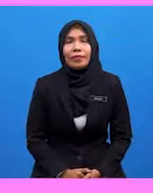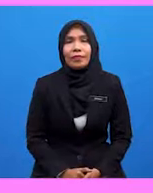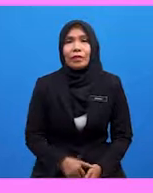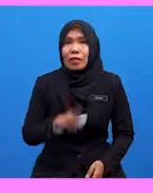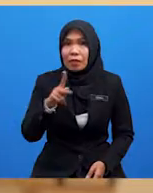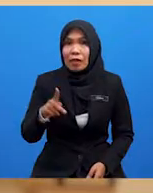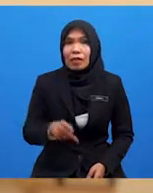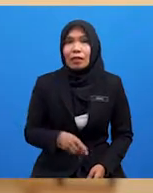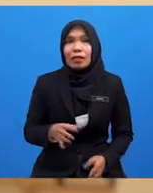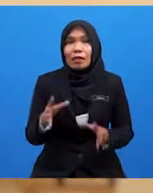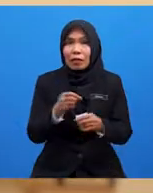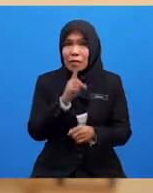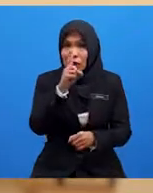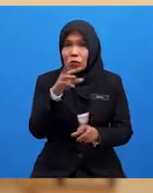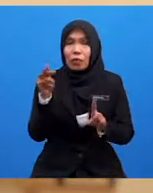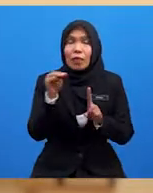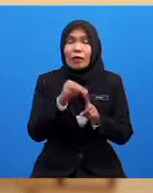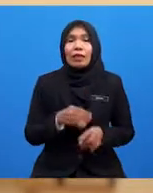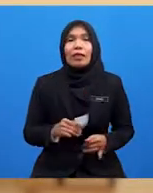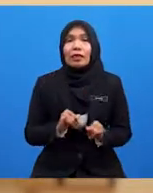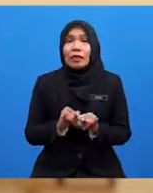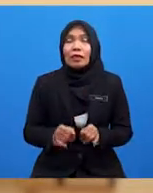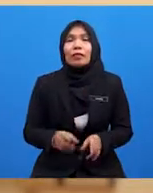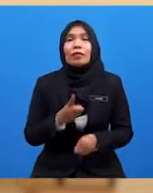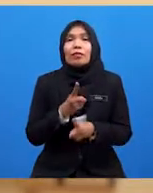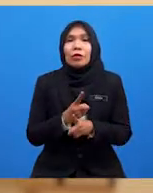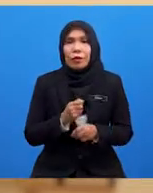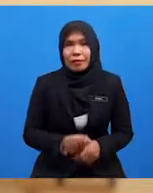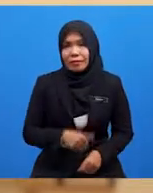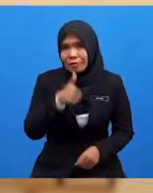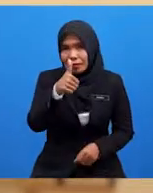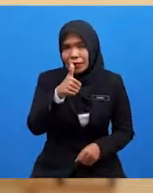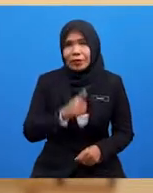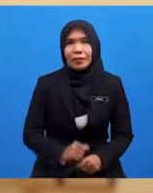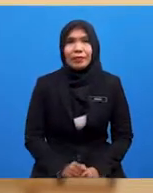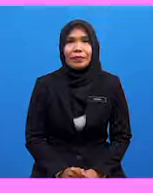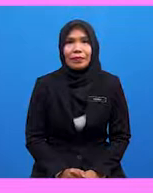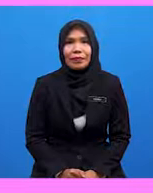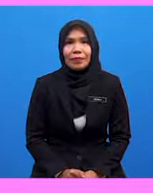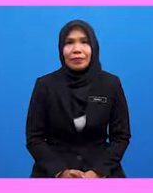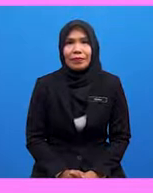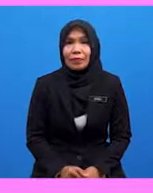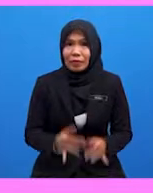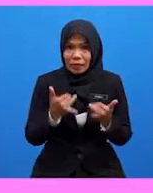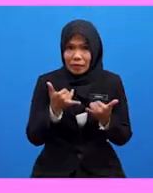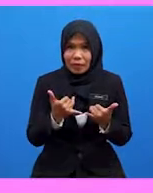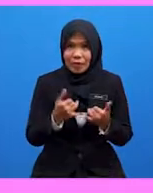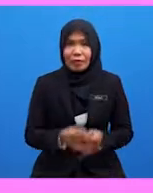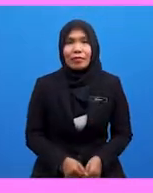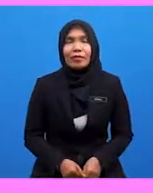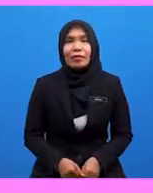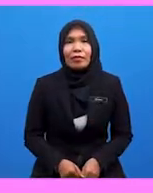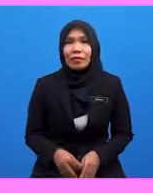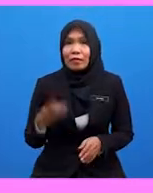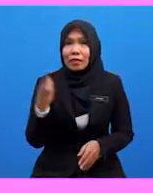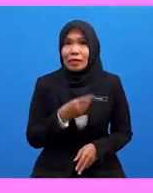jika betul. Bagus. Pelajar sudah dapat menguasai pelajaran setakat ini. Sekarang kita beralih